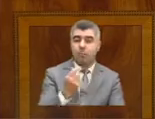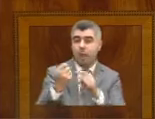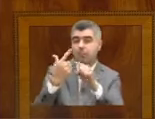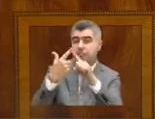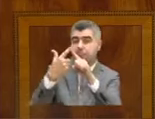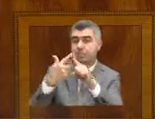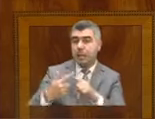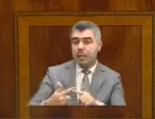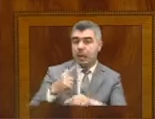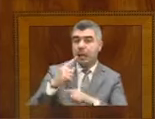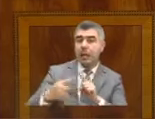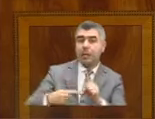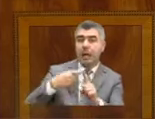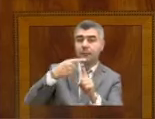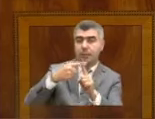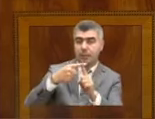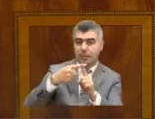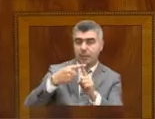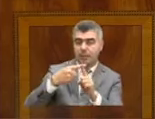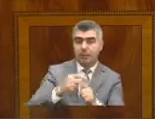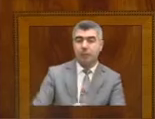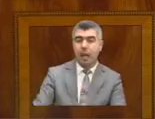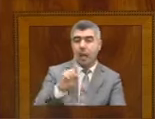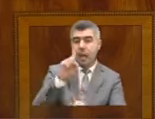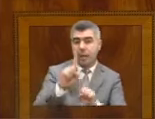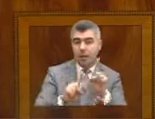ماليا إضافيا يقدر ب